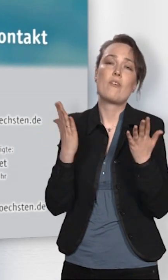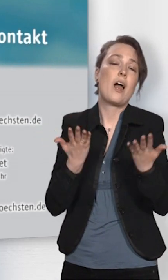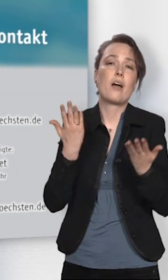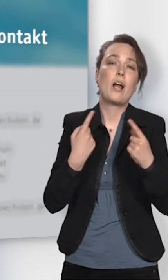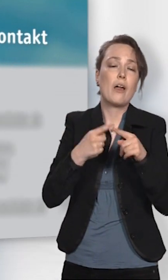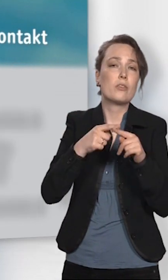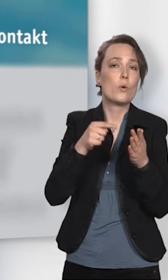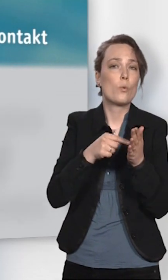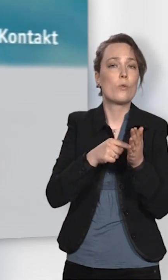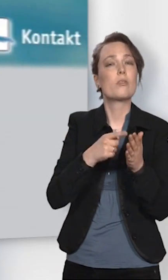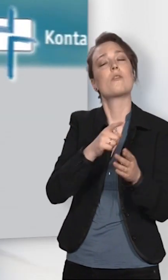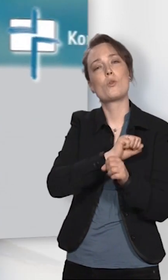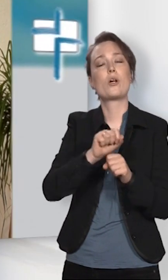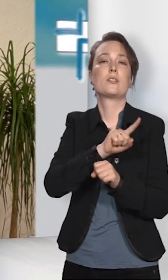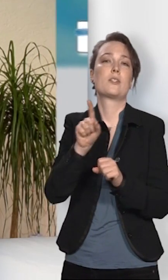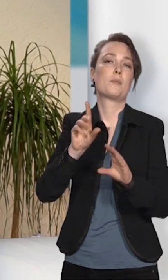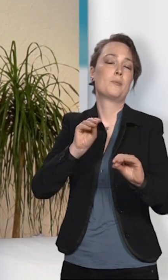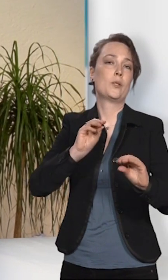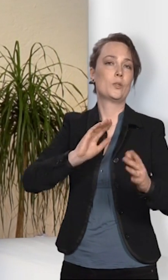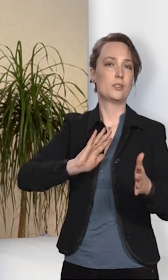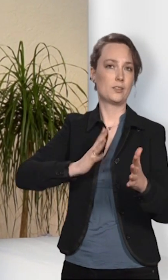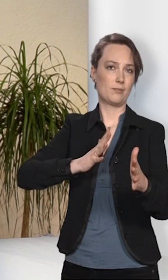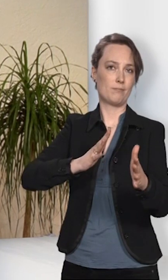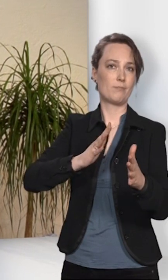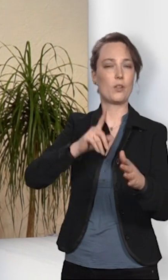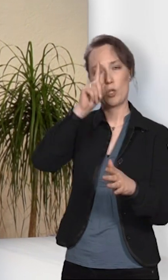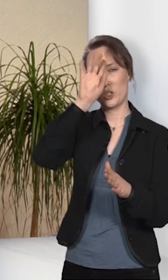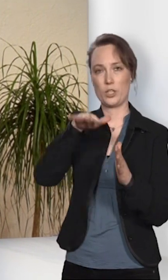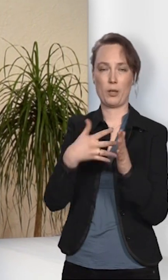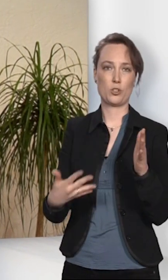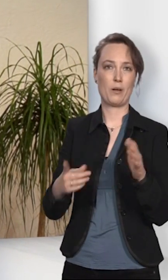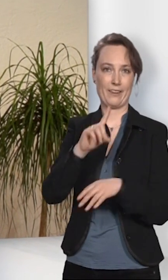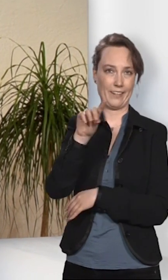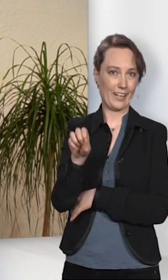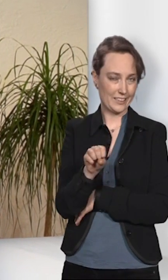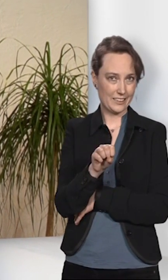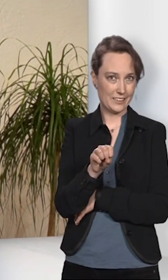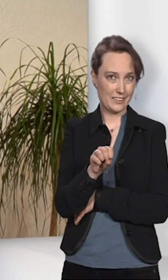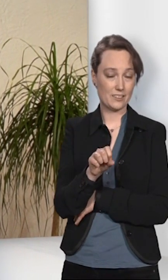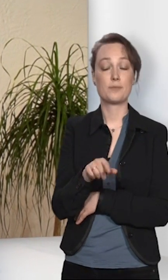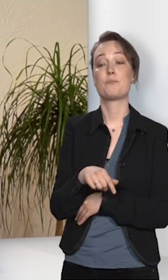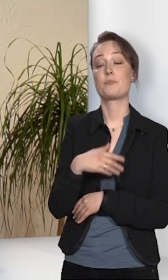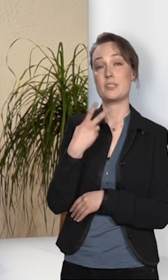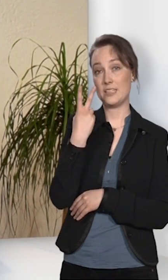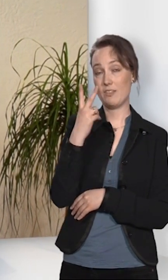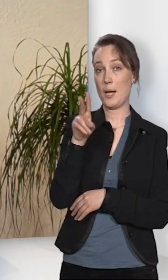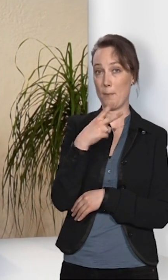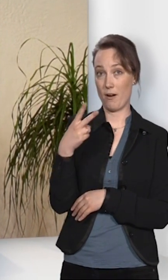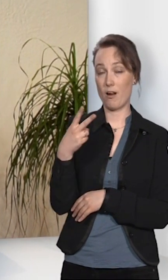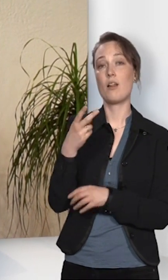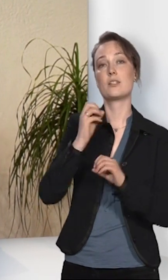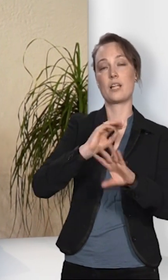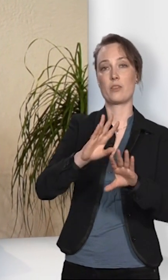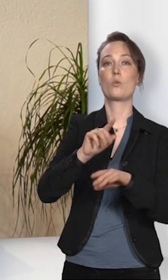der deutschen Gebärdensprache in DGS unterhalten. Es gibt zwei Sendetermine von SDH,